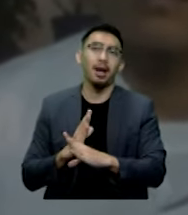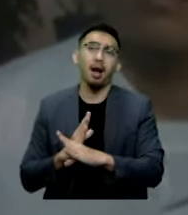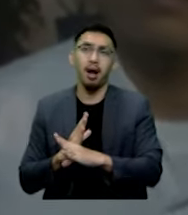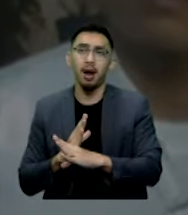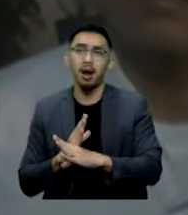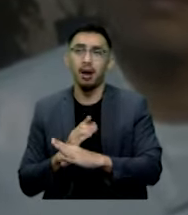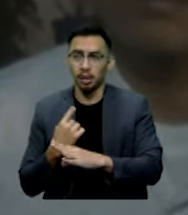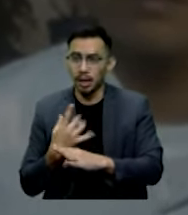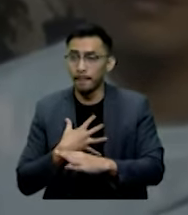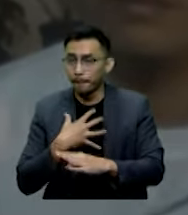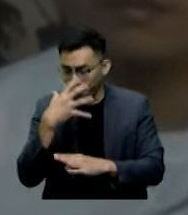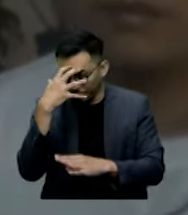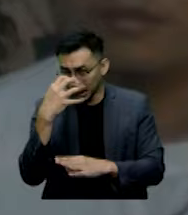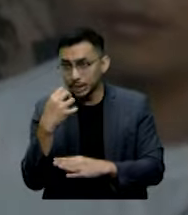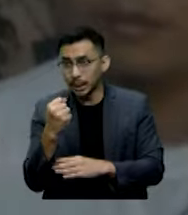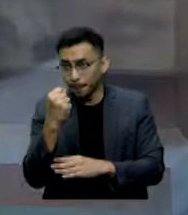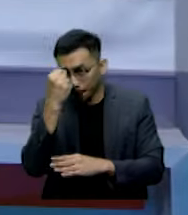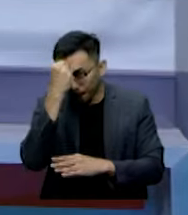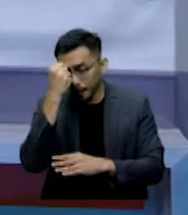solid di belakang Pak Ganjar dan Pak Mahfud.